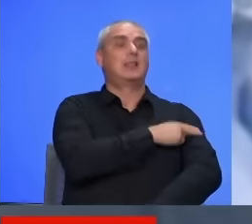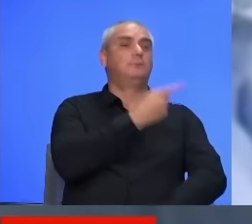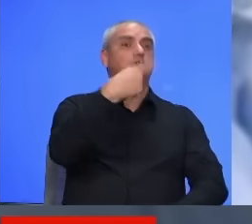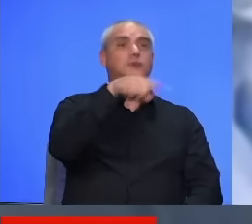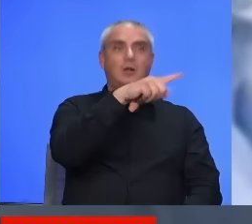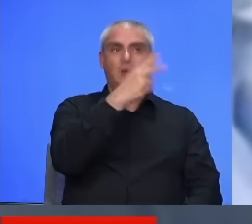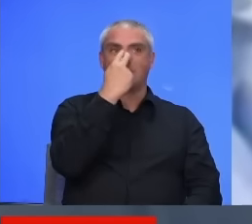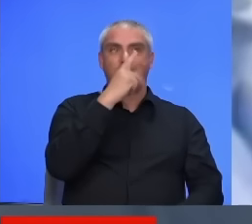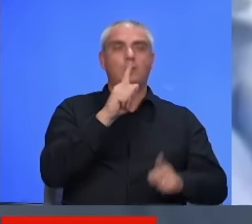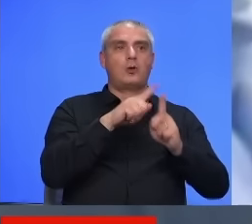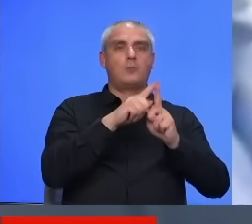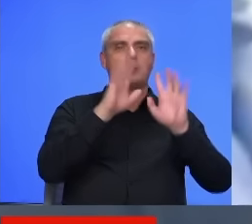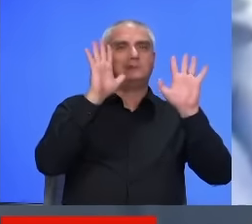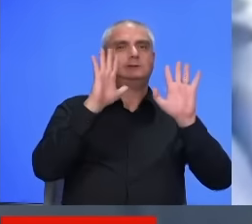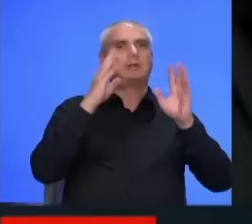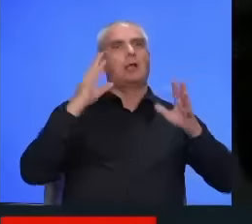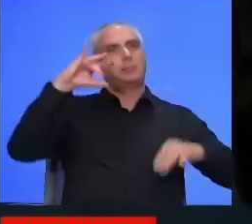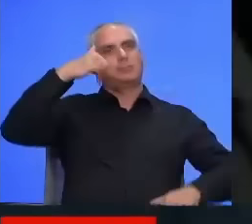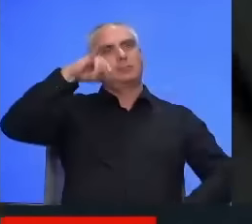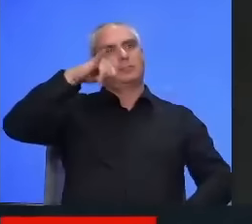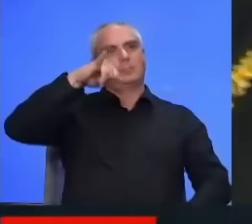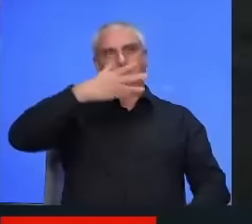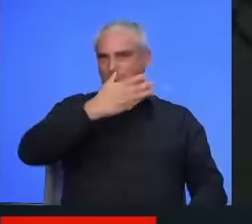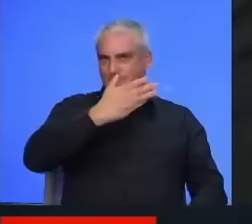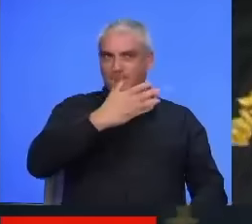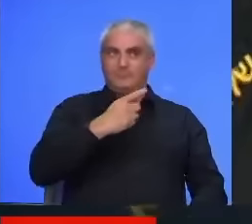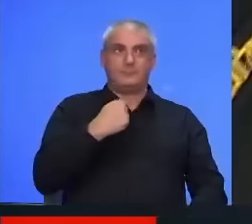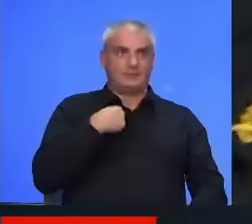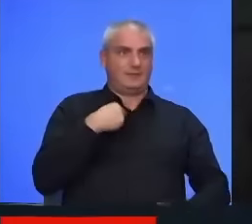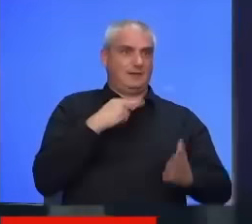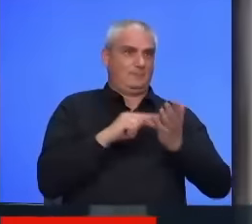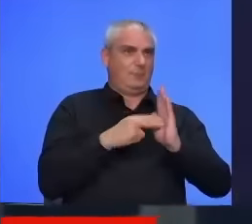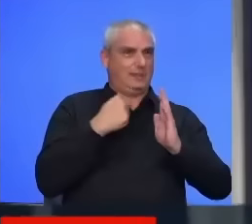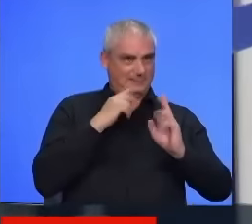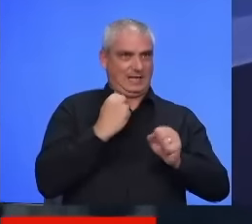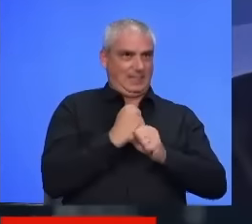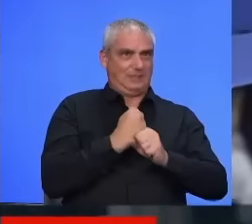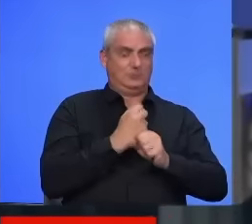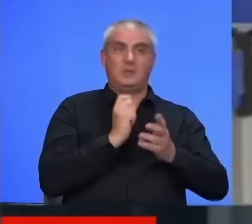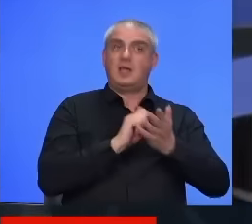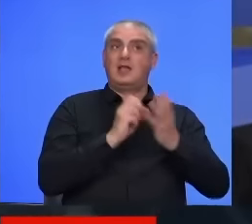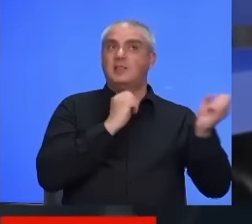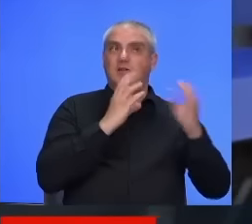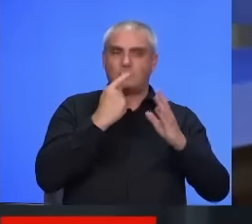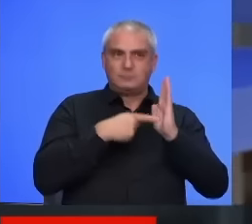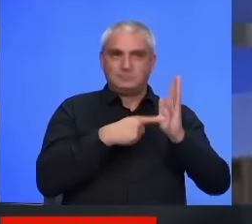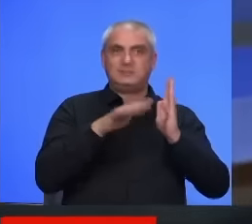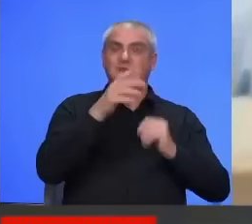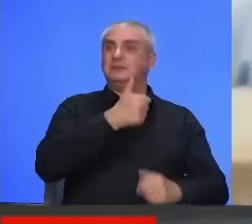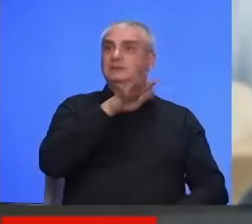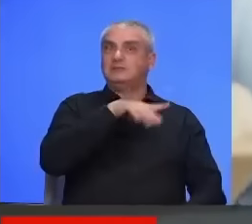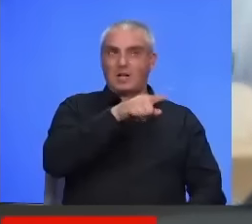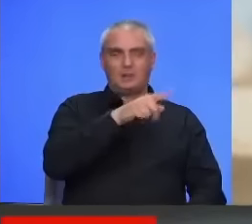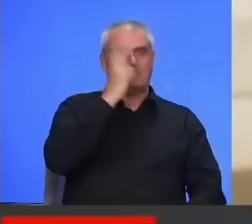הם נראים כמו ניצבים בסרט. גם אני פוליטיקאי, גם אני צריך לעשות. ההתכתבויות מגלות כי בסביבת השר